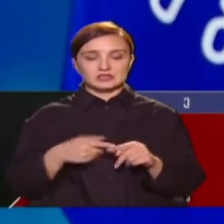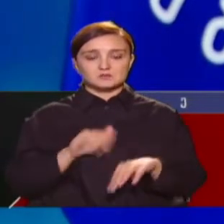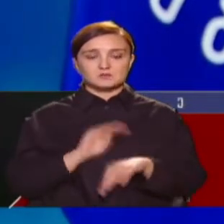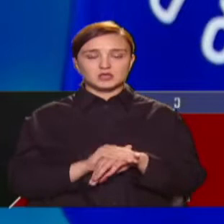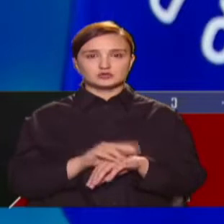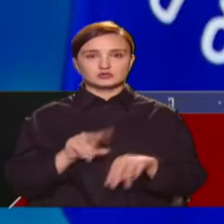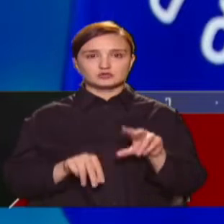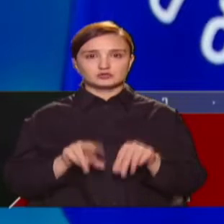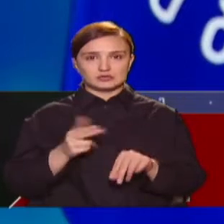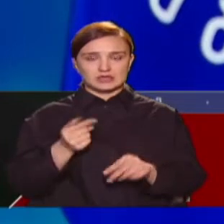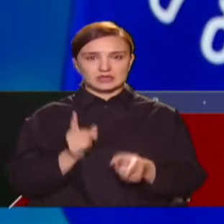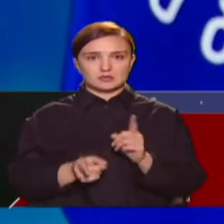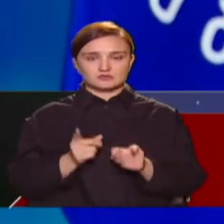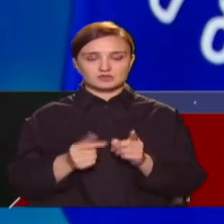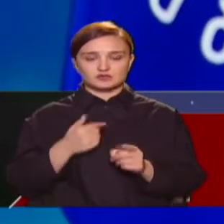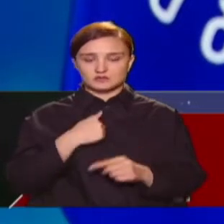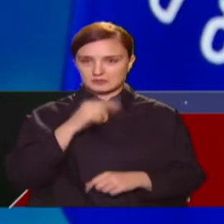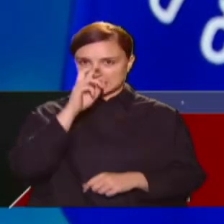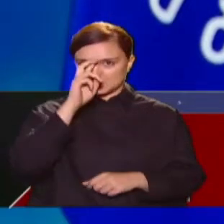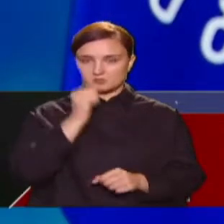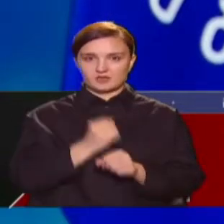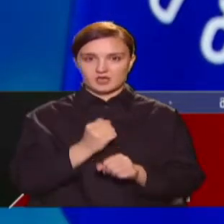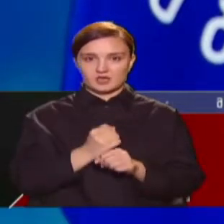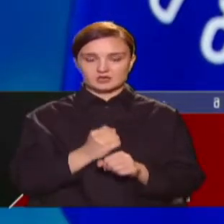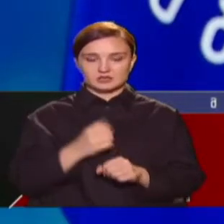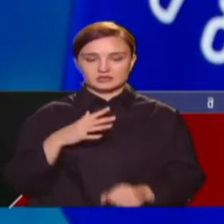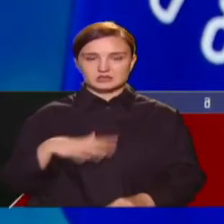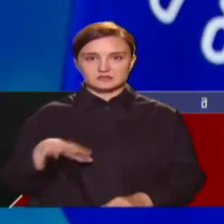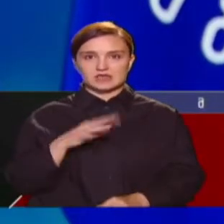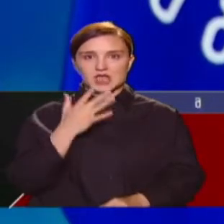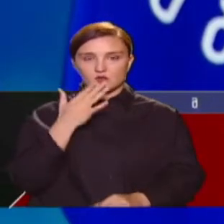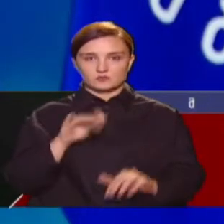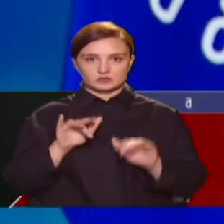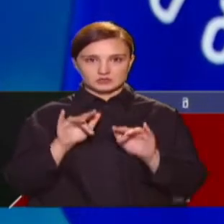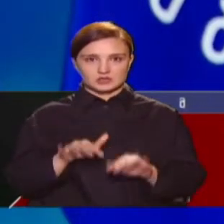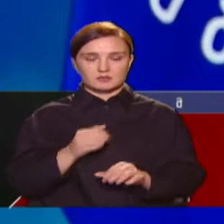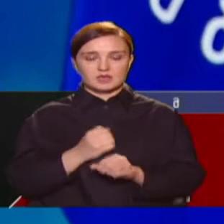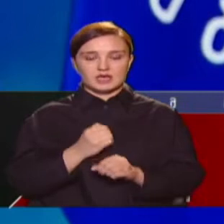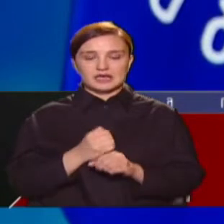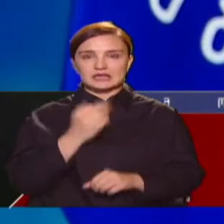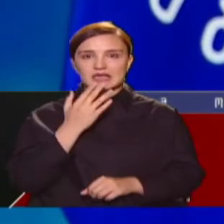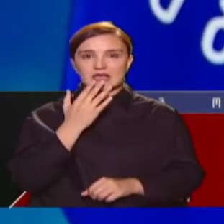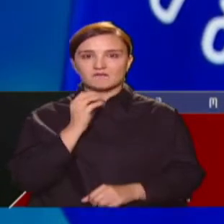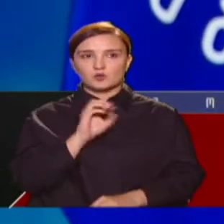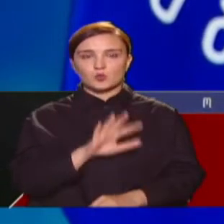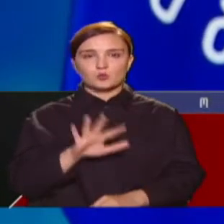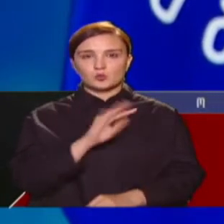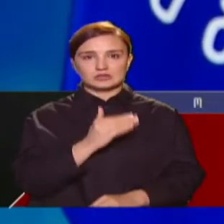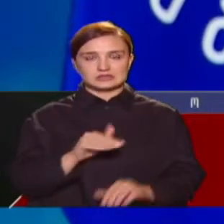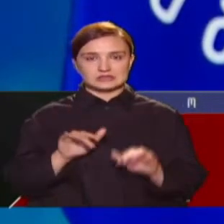მიუთითებს იმაზე, რომ მართლაც ჩვენ ხელისუფლებამ გააკეთა ქვეყანაში ეროვნული საქმე, გააკეთა ქვეყანაში ევროპული საქმე.